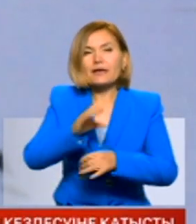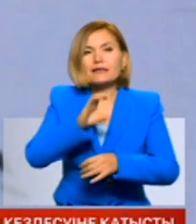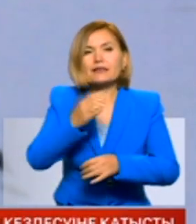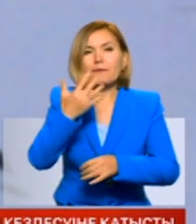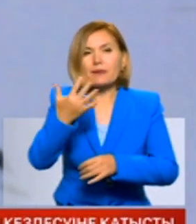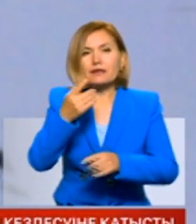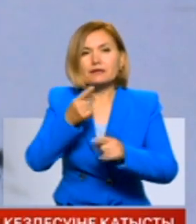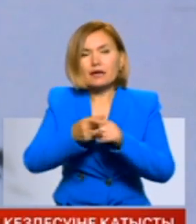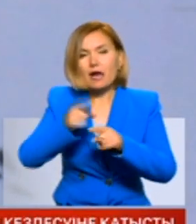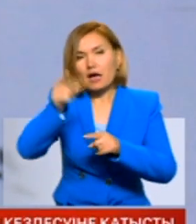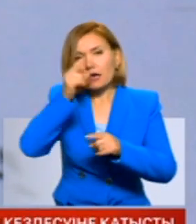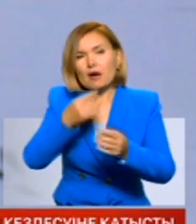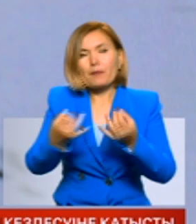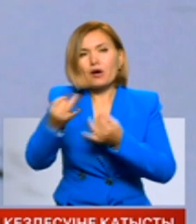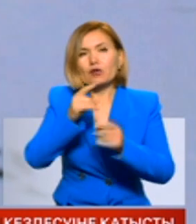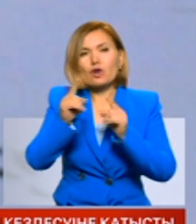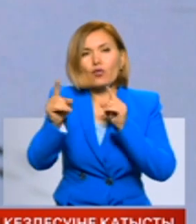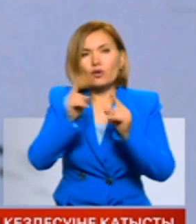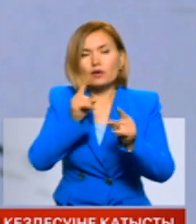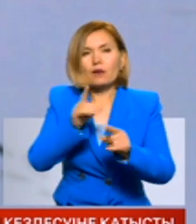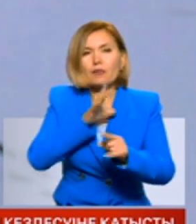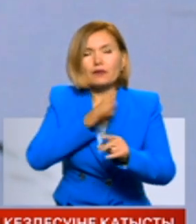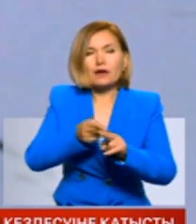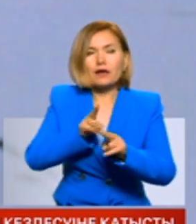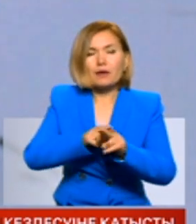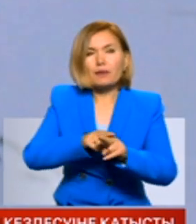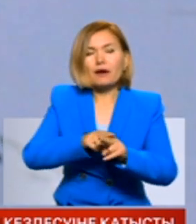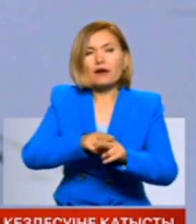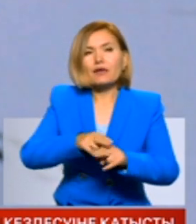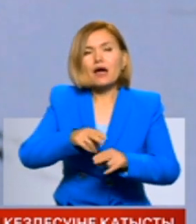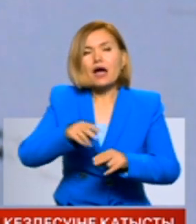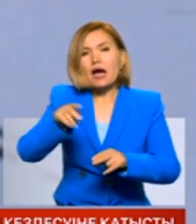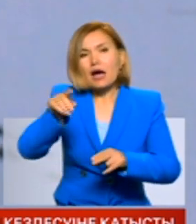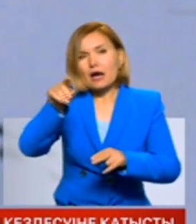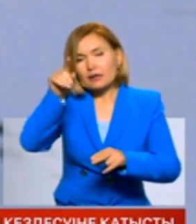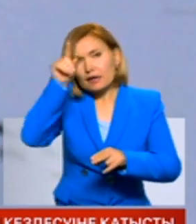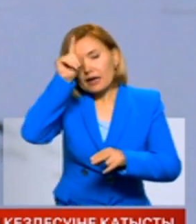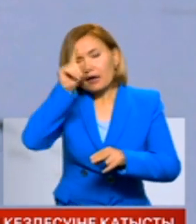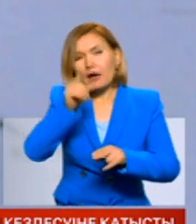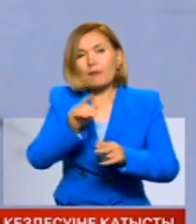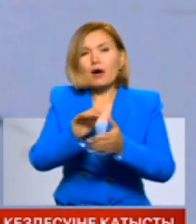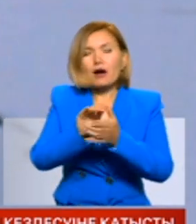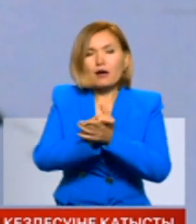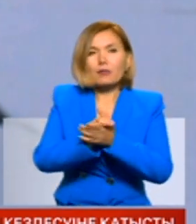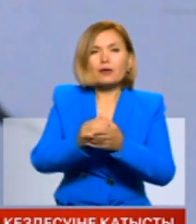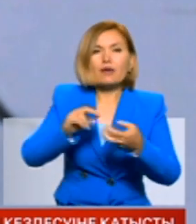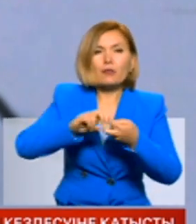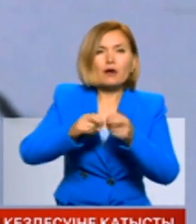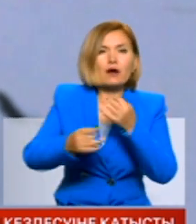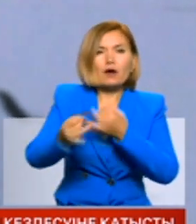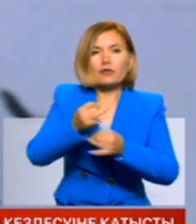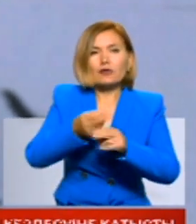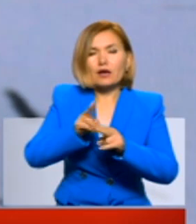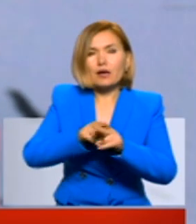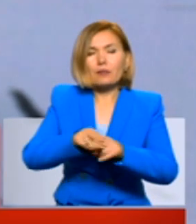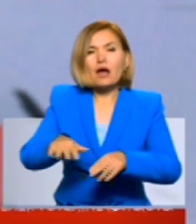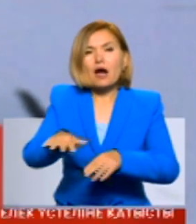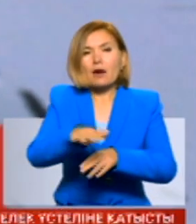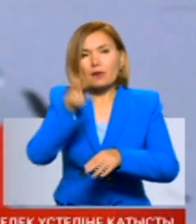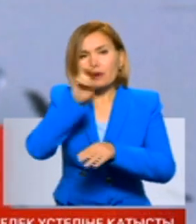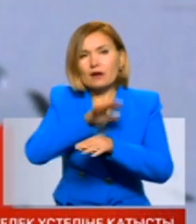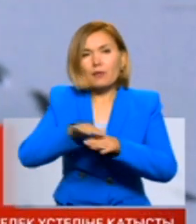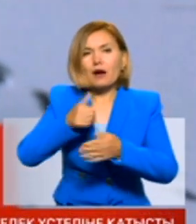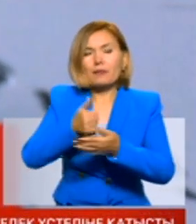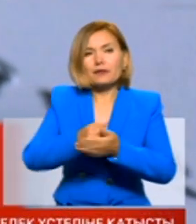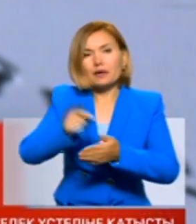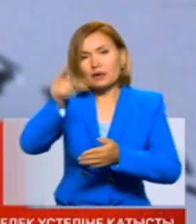плюс Германия диалогының отырысында талқылады. Тараптар елдер арасындағы ынтымақтастықтың тетіктерін қарастырған. Сонымен қатар аймақ елдерінің